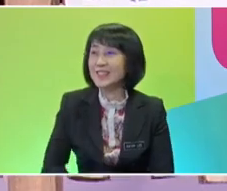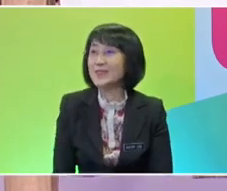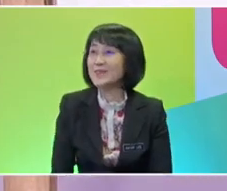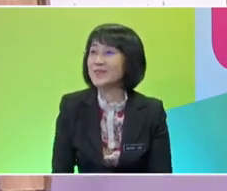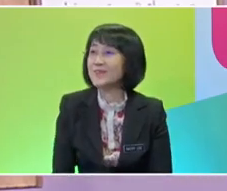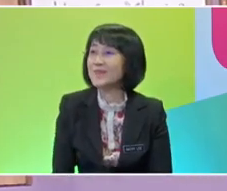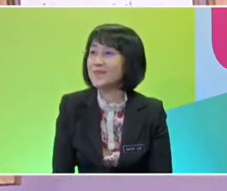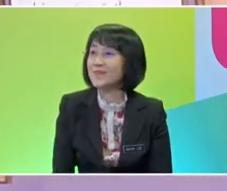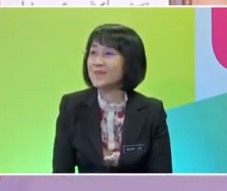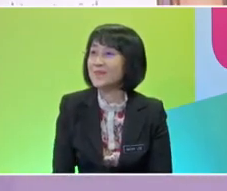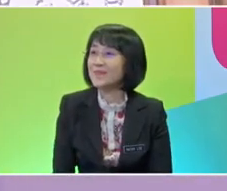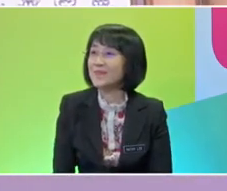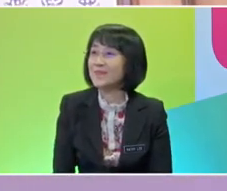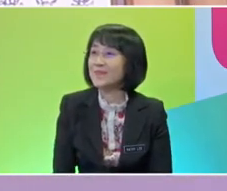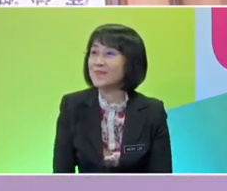walaupun